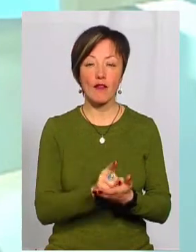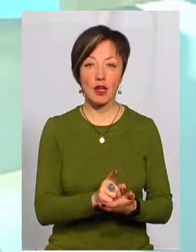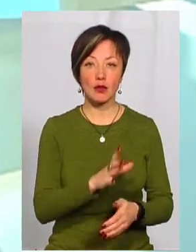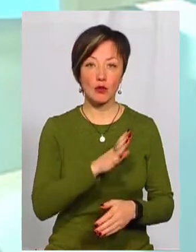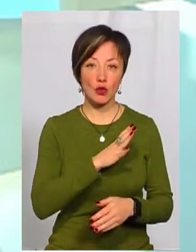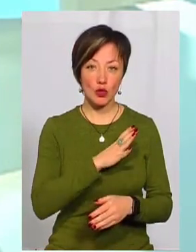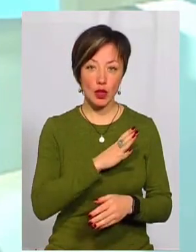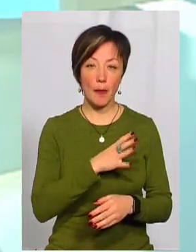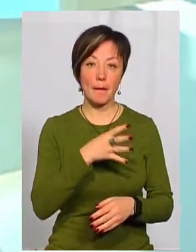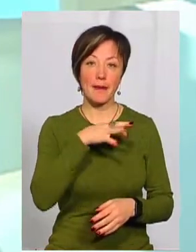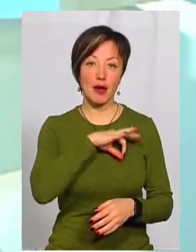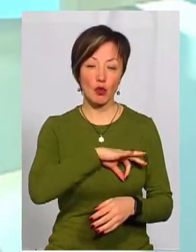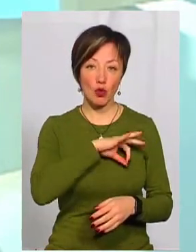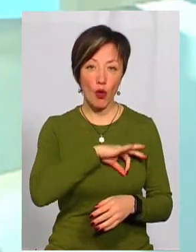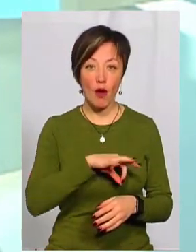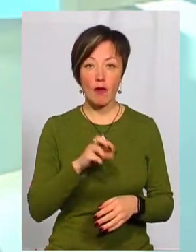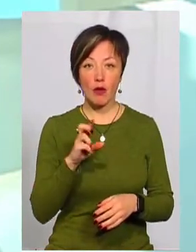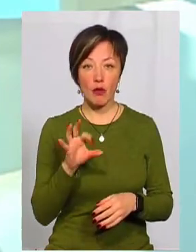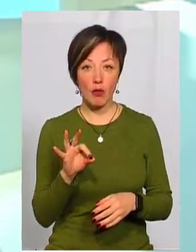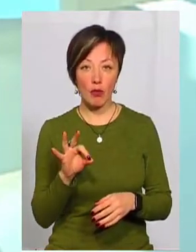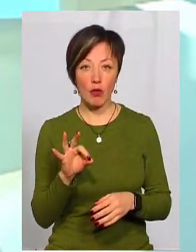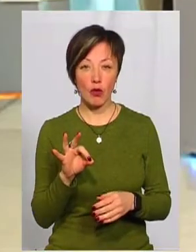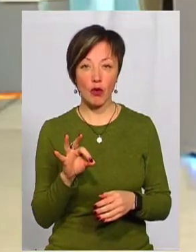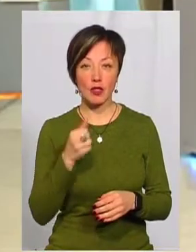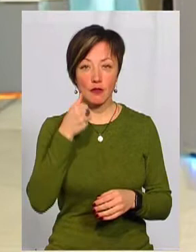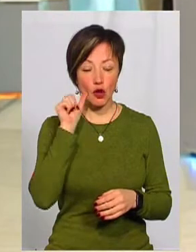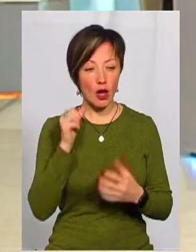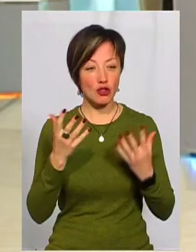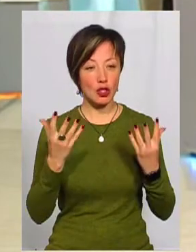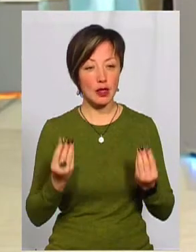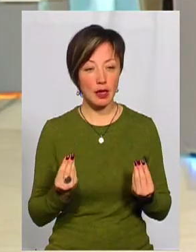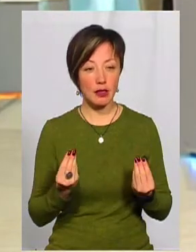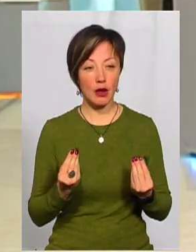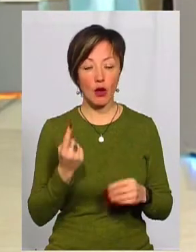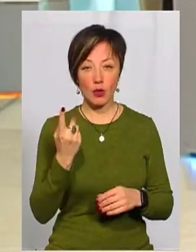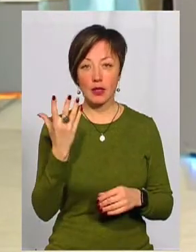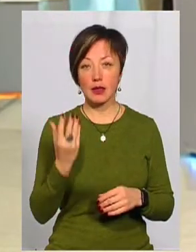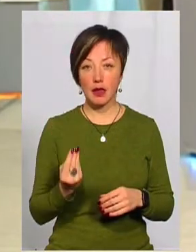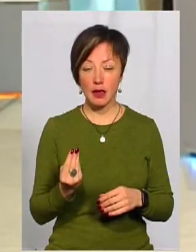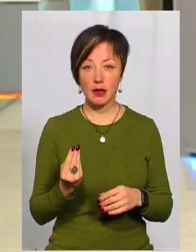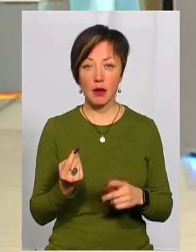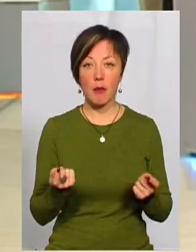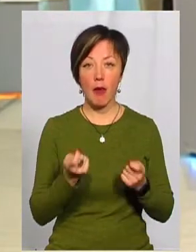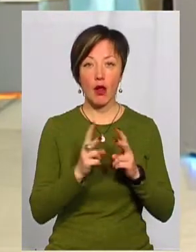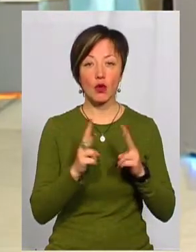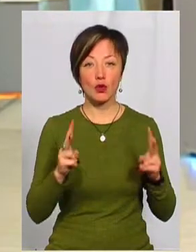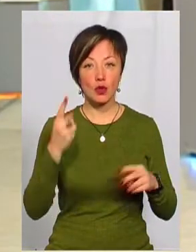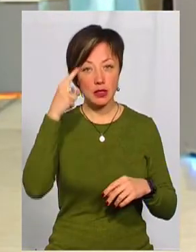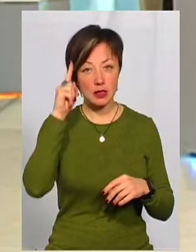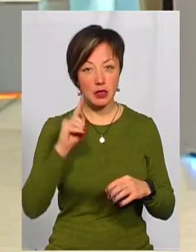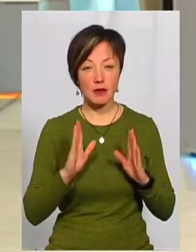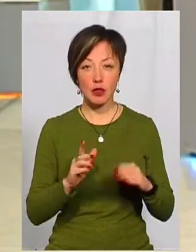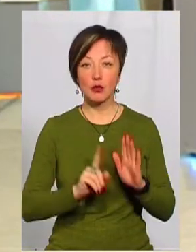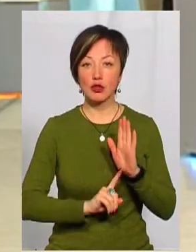бути принаймні прибутковий, тому що навіть за вчорашній день, один день, де мало ще хто знав, ми